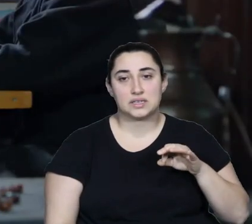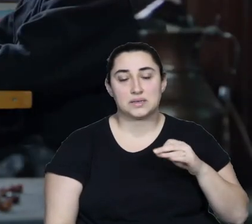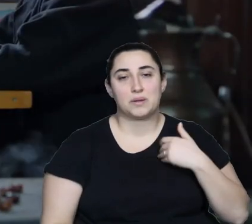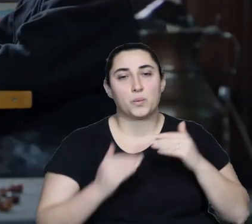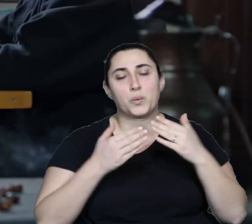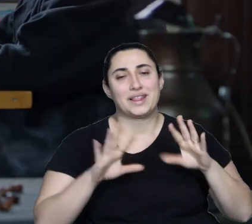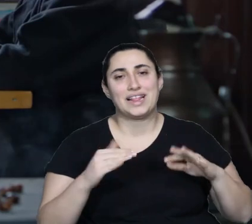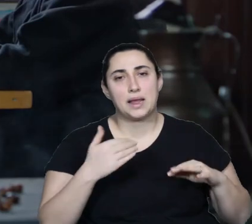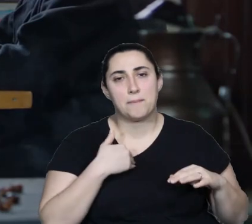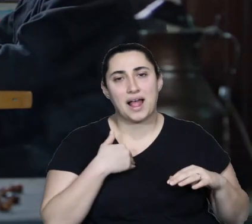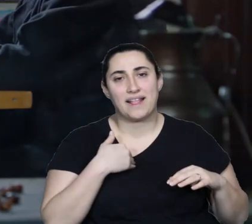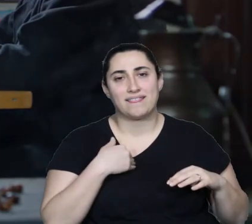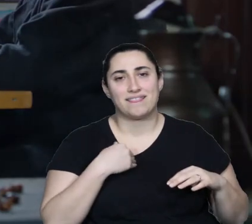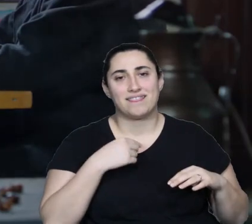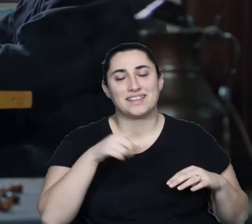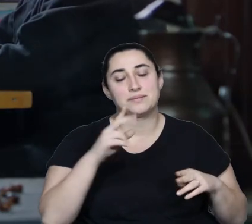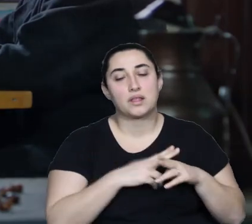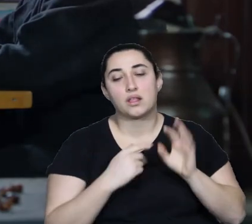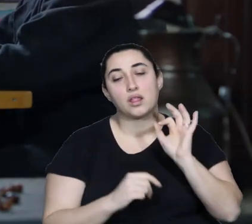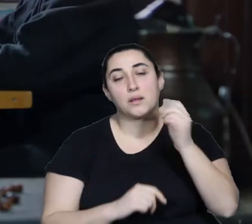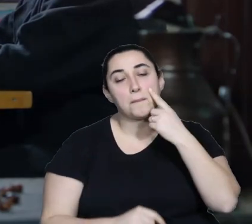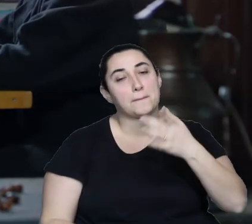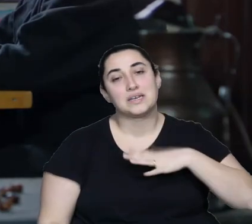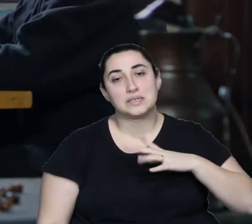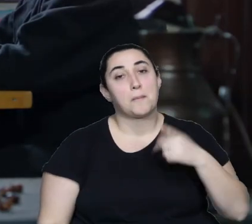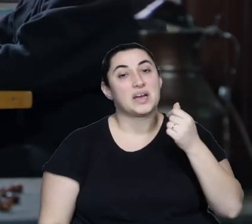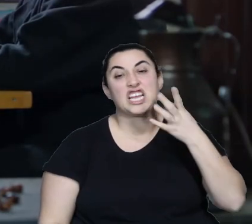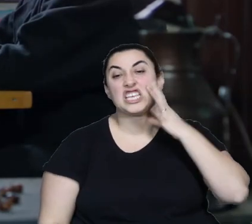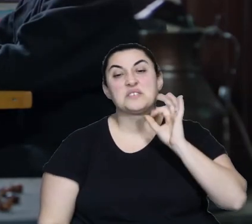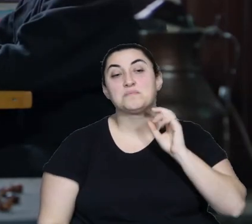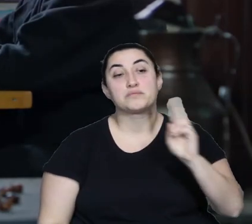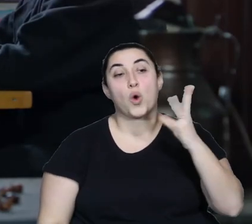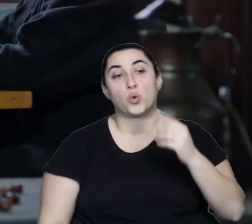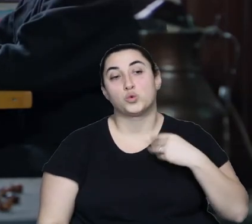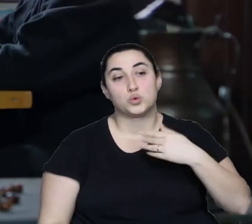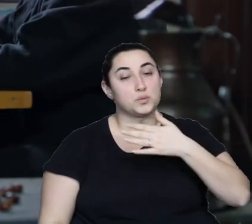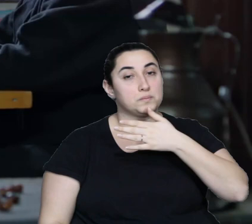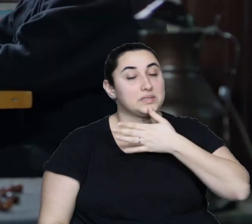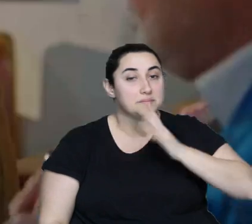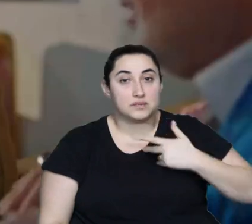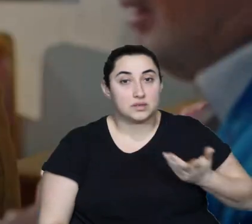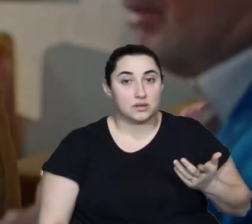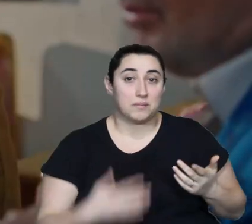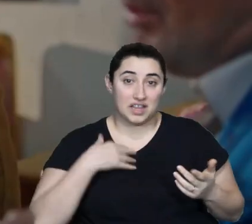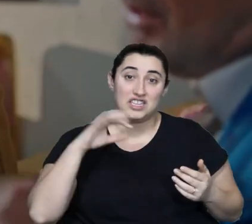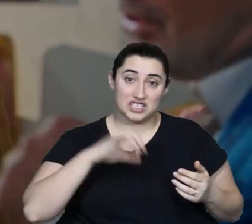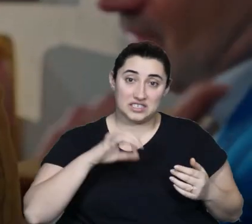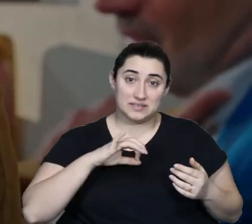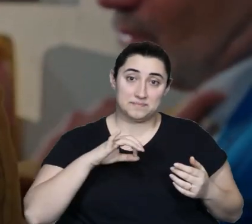olmayarak ben sizi bir denemek istedim açıkçası. Şimdi paranın kime ait olduğunu olmadığını neden bileceksin değil mi? Ben de